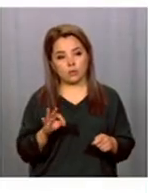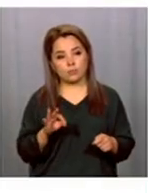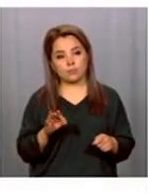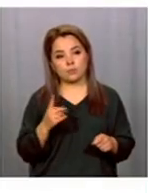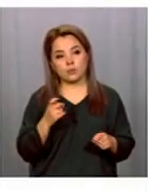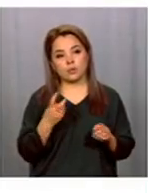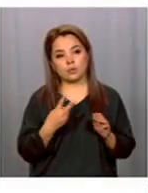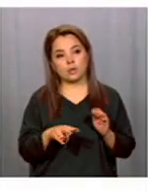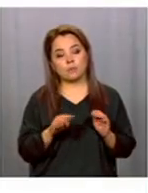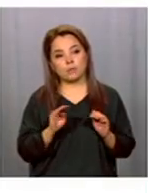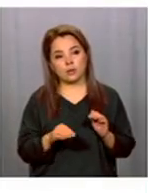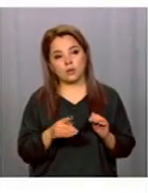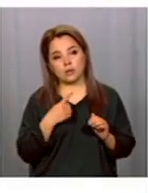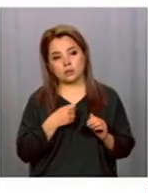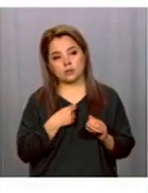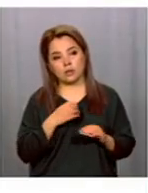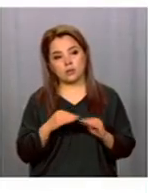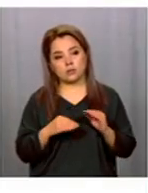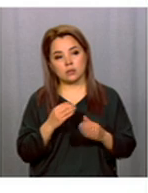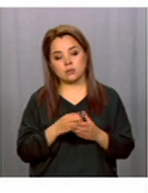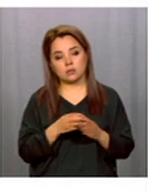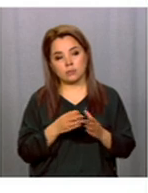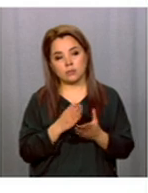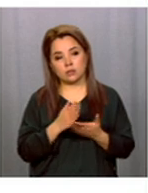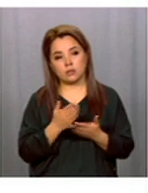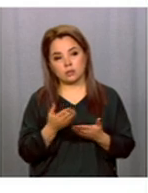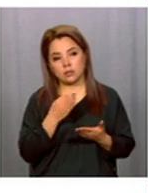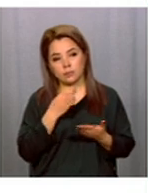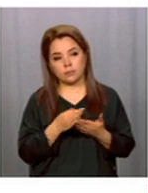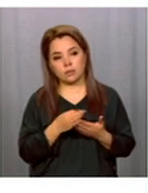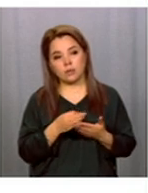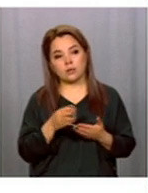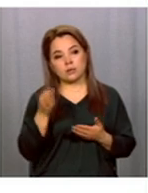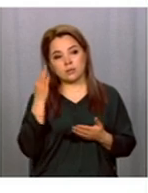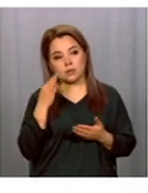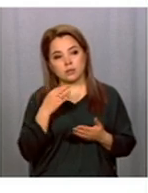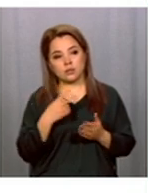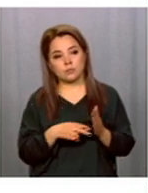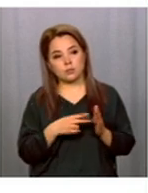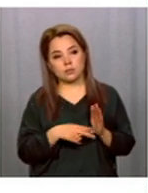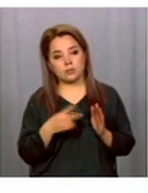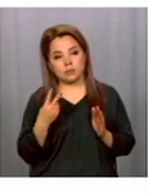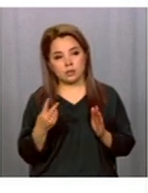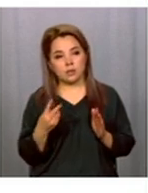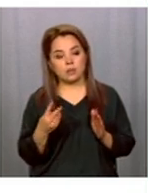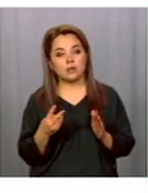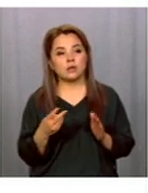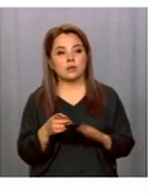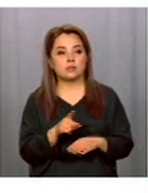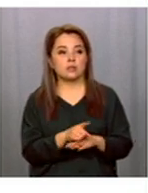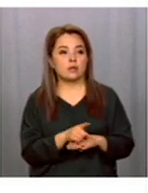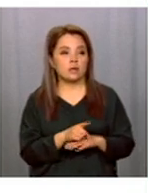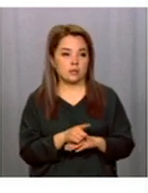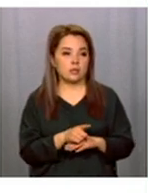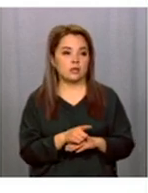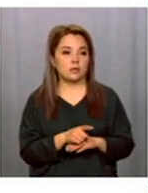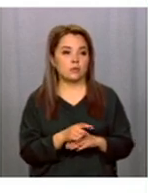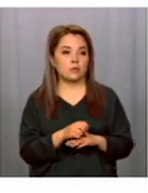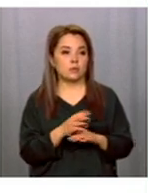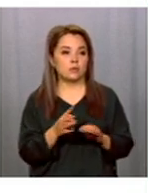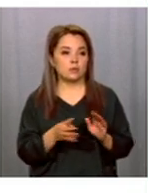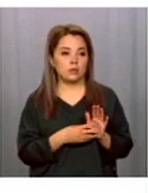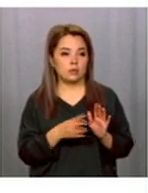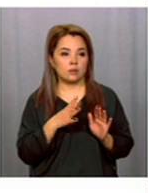120 мың қару-жарақ саны болатын болса, Германияда 72 мың, ал танктердің саны ксро-да